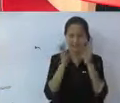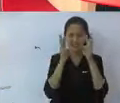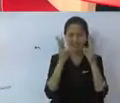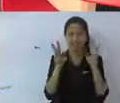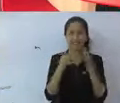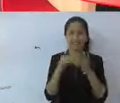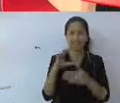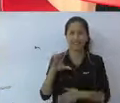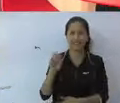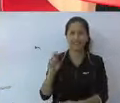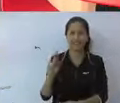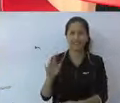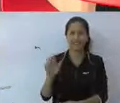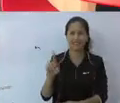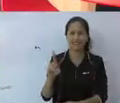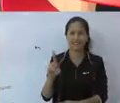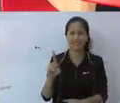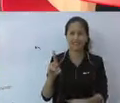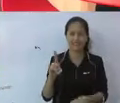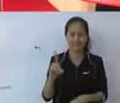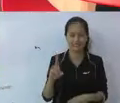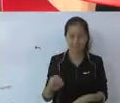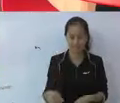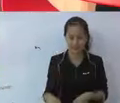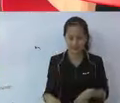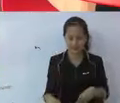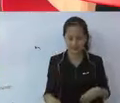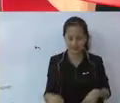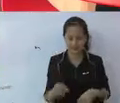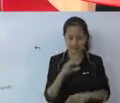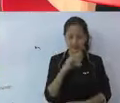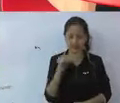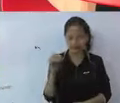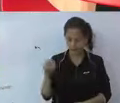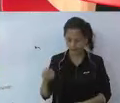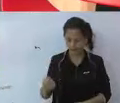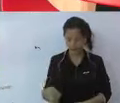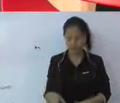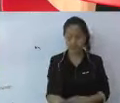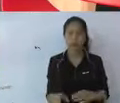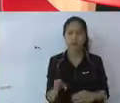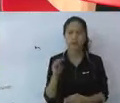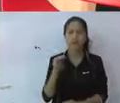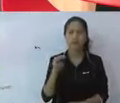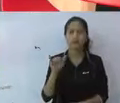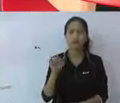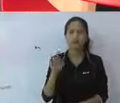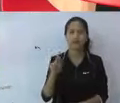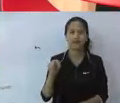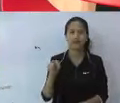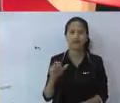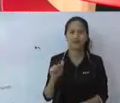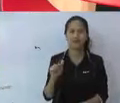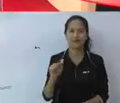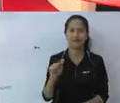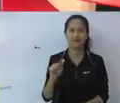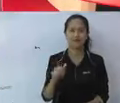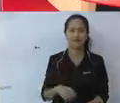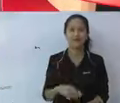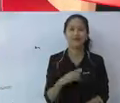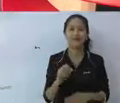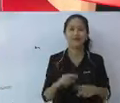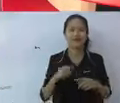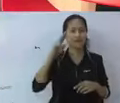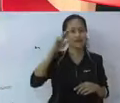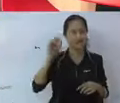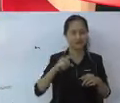Oh, ganun ba yon? Anyway, para Ma'am Mirna Alianige. Ma'am Alma Pasigna-Signa. Uy, hello po,